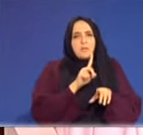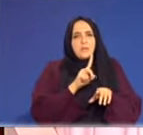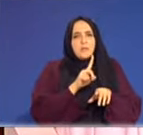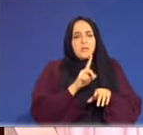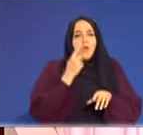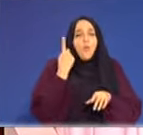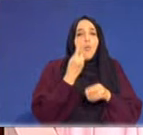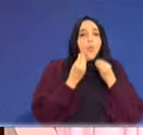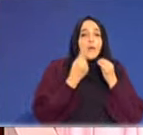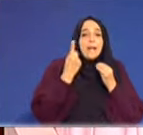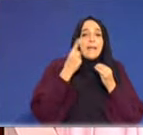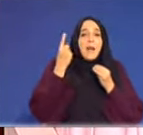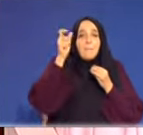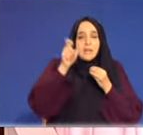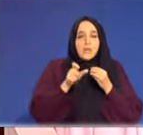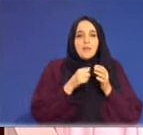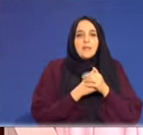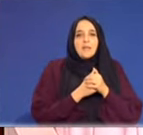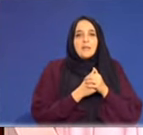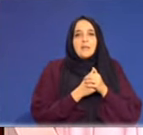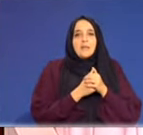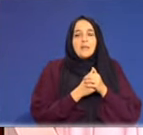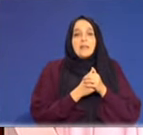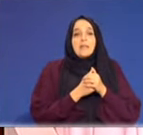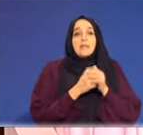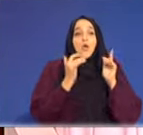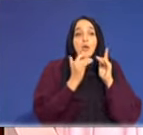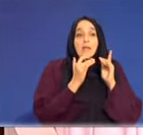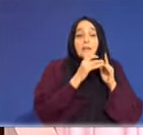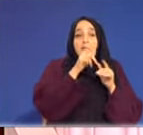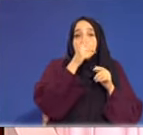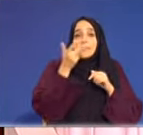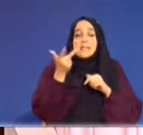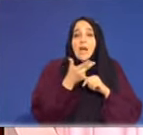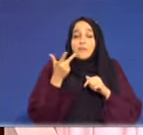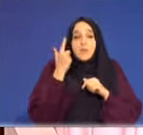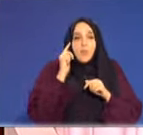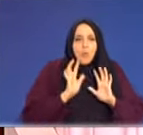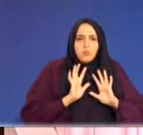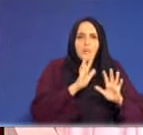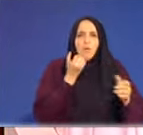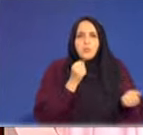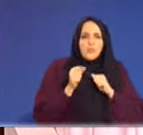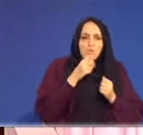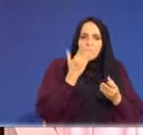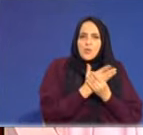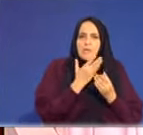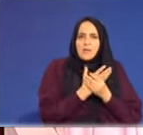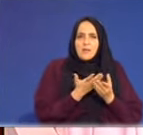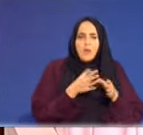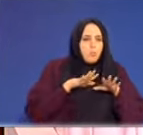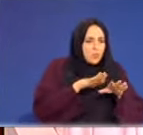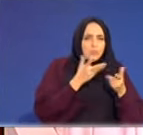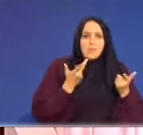واحد محسن اهل الخير يتواصل مع المصالح المعنية من أجل تحريك الملف.